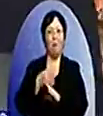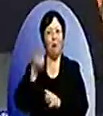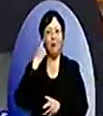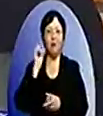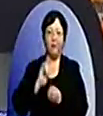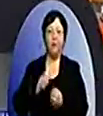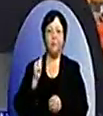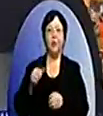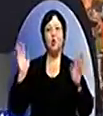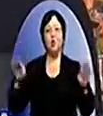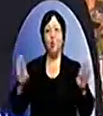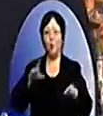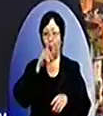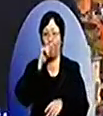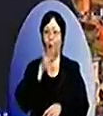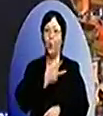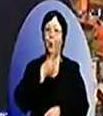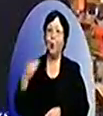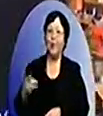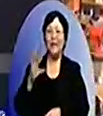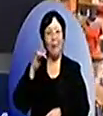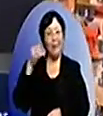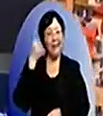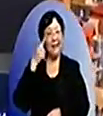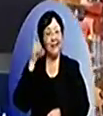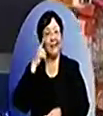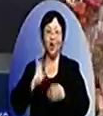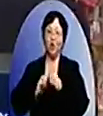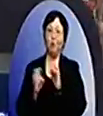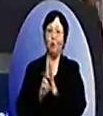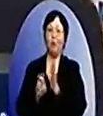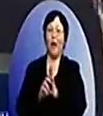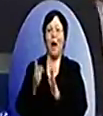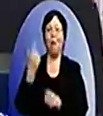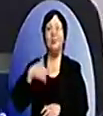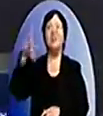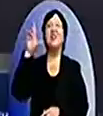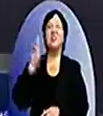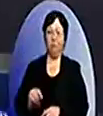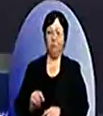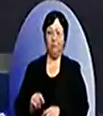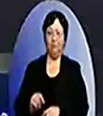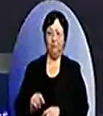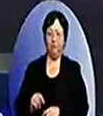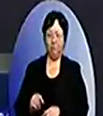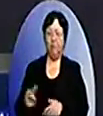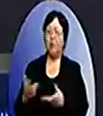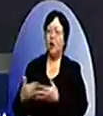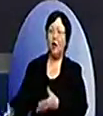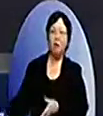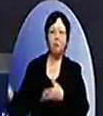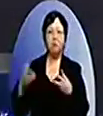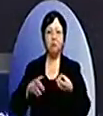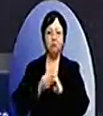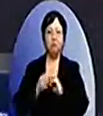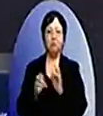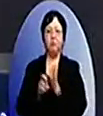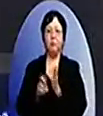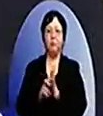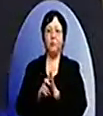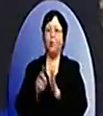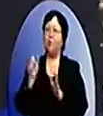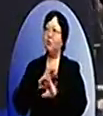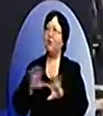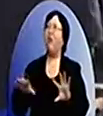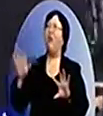Шууны үрийг одоо ямар хэлбэр загвараар хийж болох уу гэдгийг хамгийн хямд зардлаар хийж болох уу гэдгийг энэ бол дэлгэ харуулж байгаа. Тэгэхээр олон нийт бол эндээс